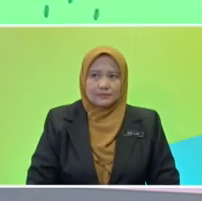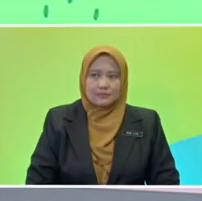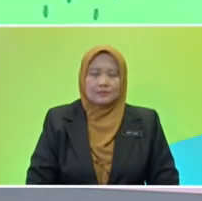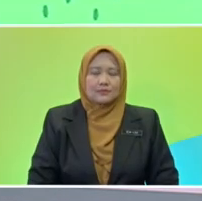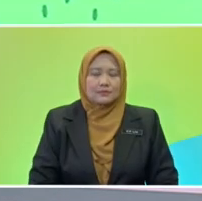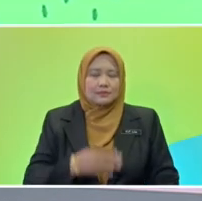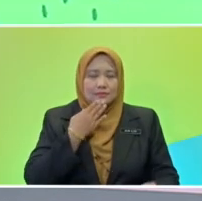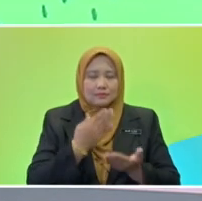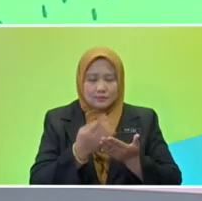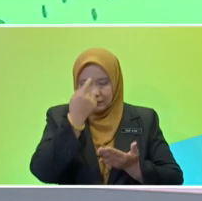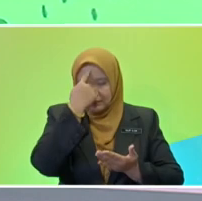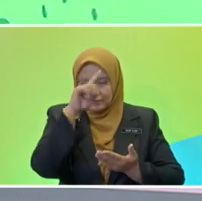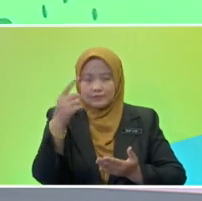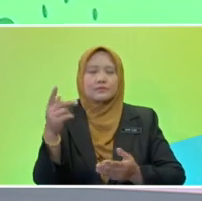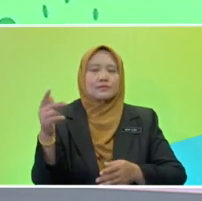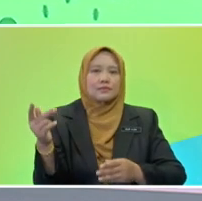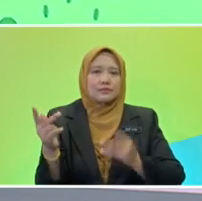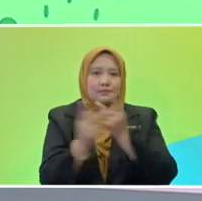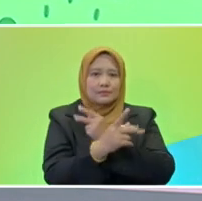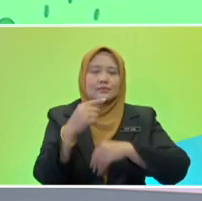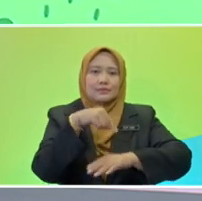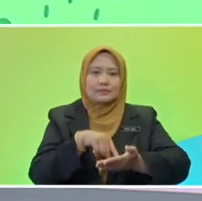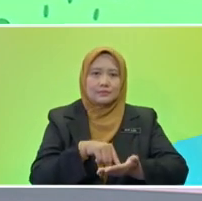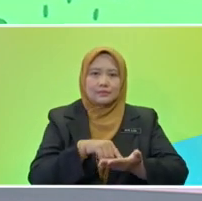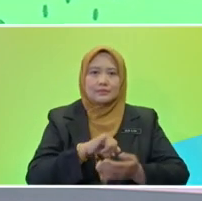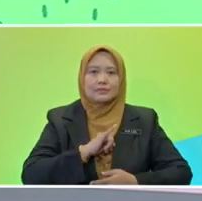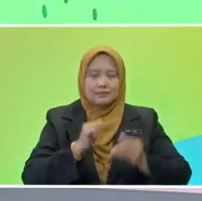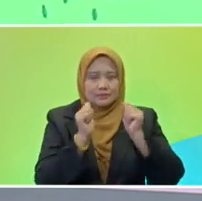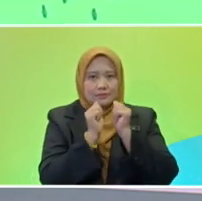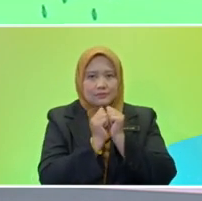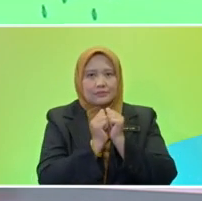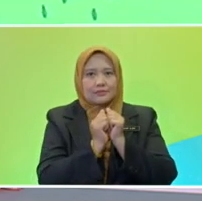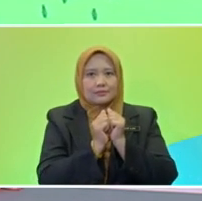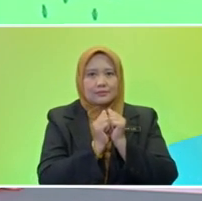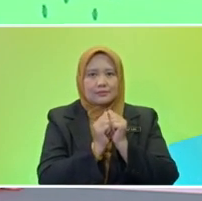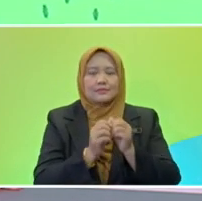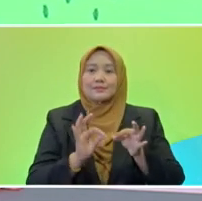baik untuk episode pada hari ini kita bersama-sama dengan seorang juru bahasa isyarat